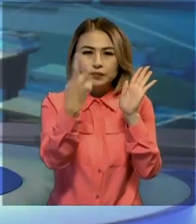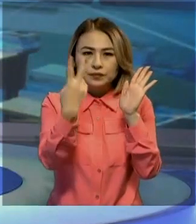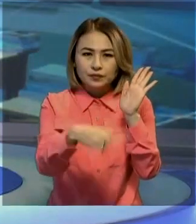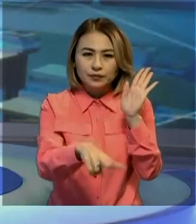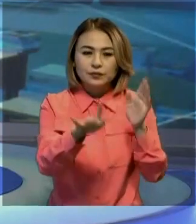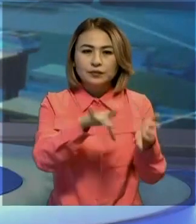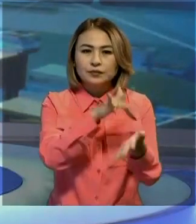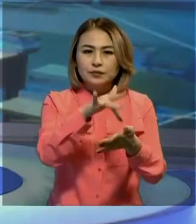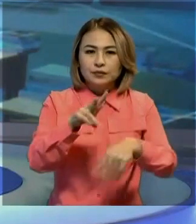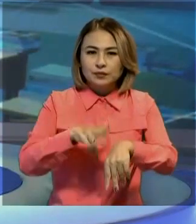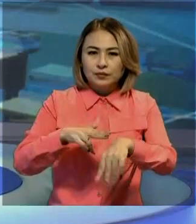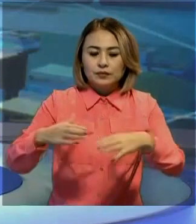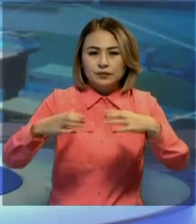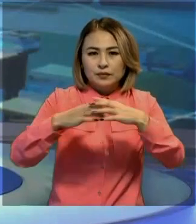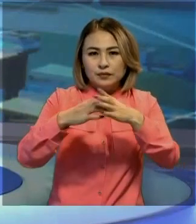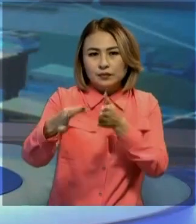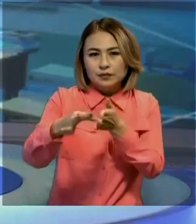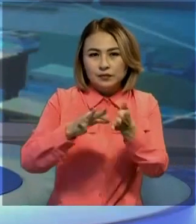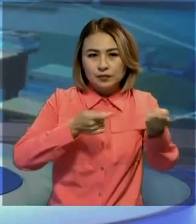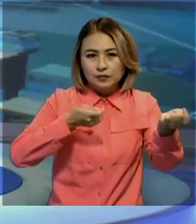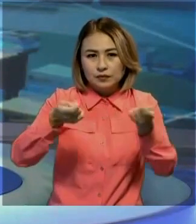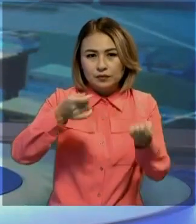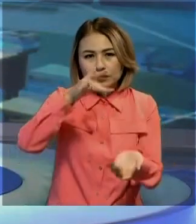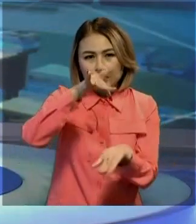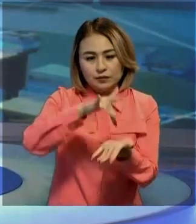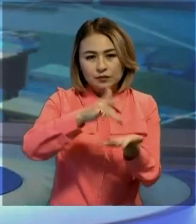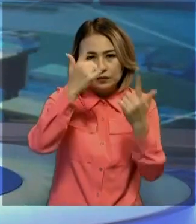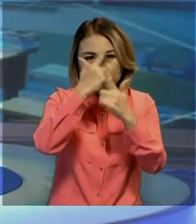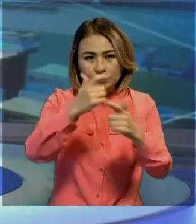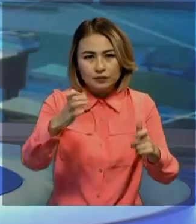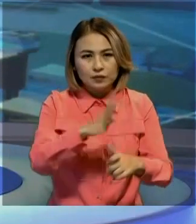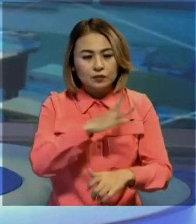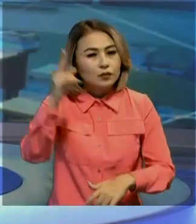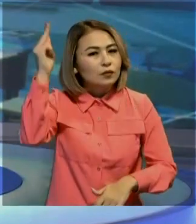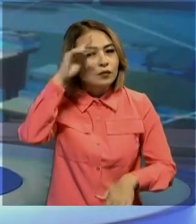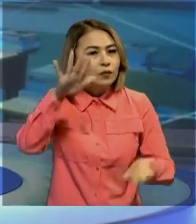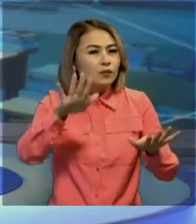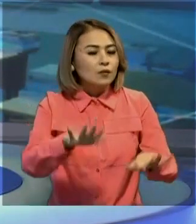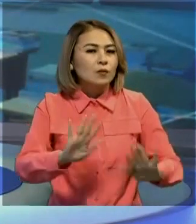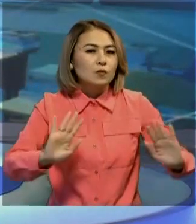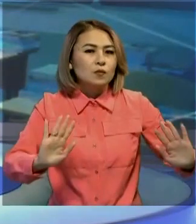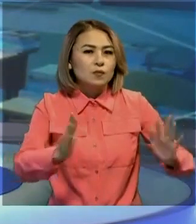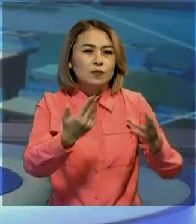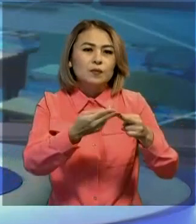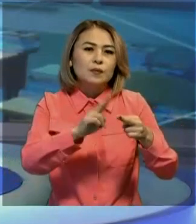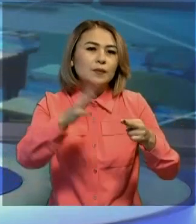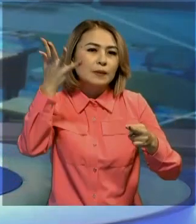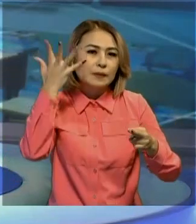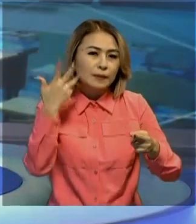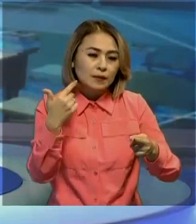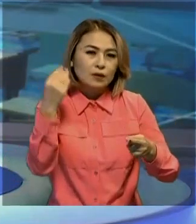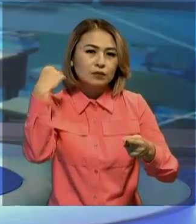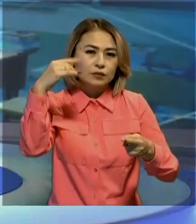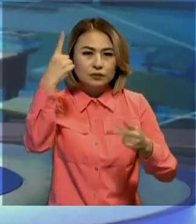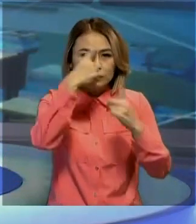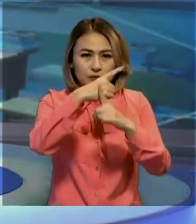Олардың 2620-сы қалалық полиция департаментінің жедел басқару орталығына қосылған. Яғни оқу орында оқыс жағдай бола қалса,